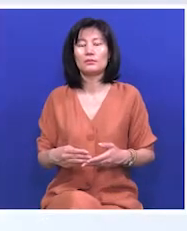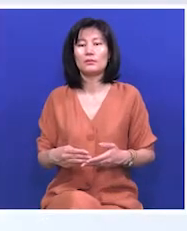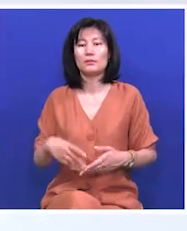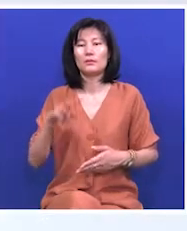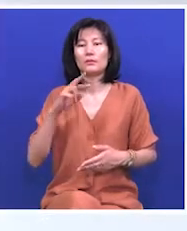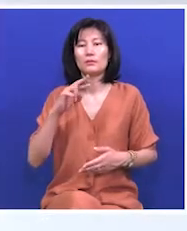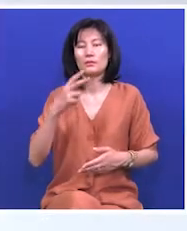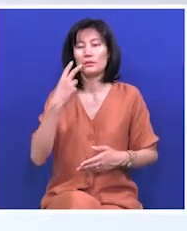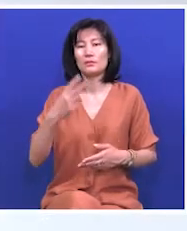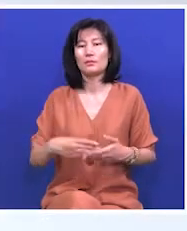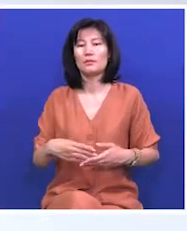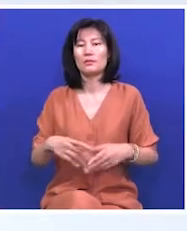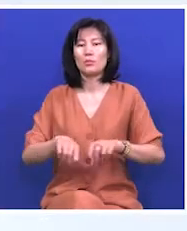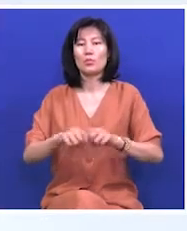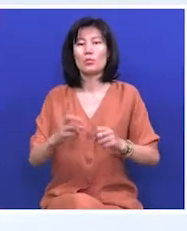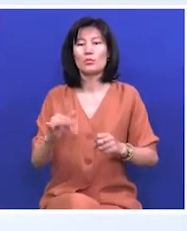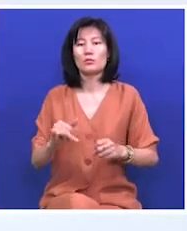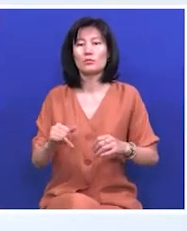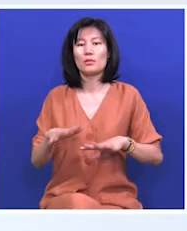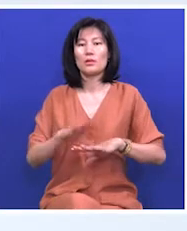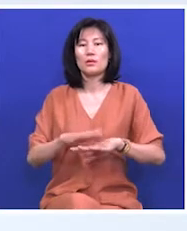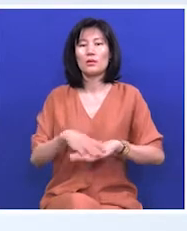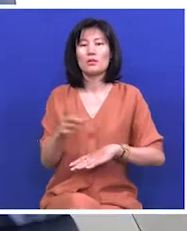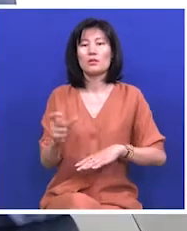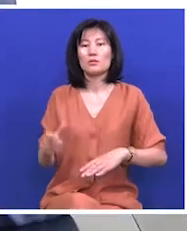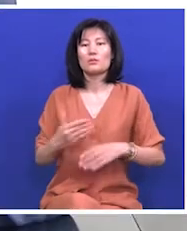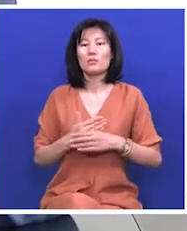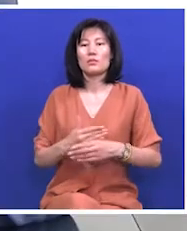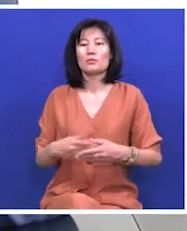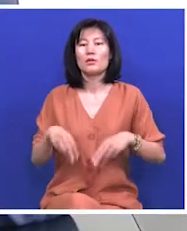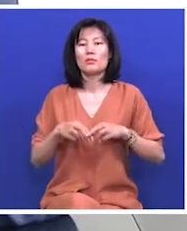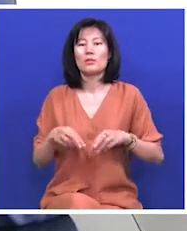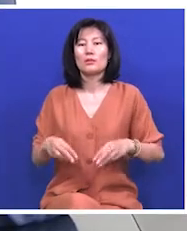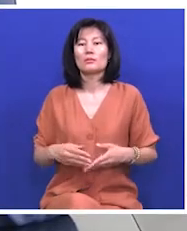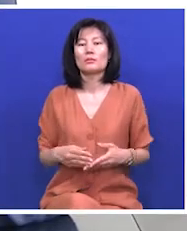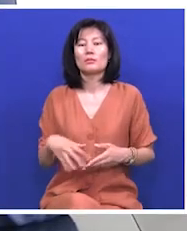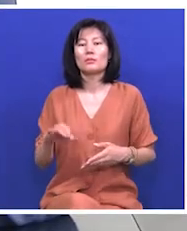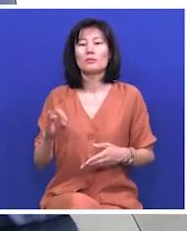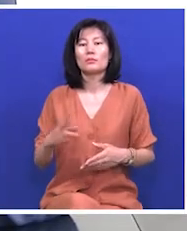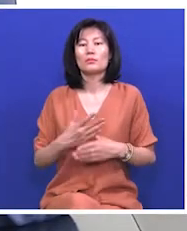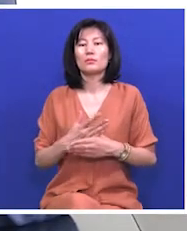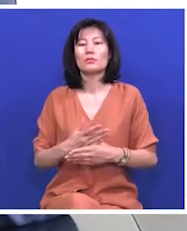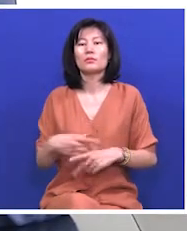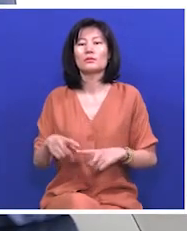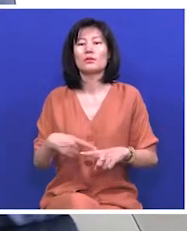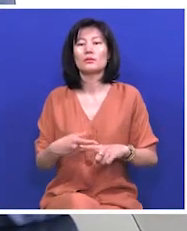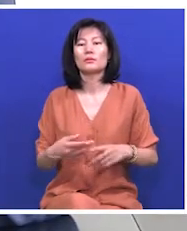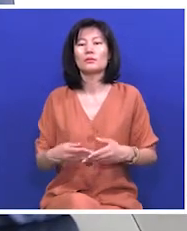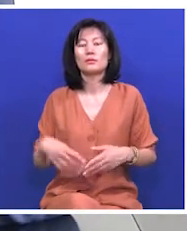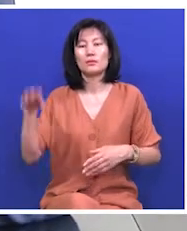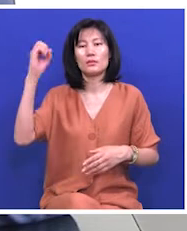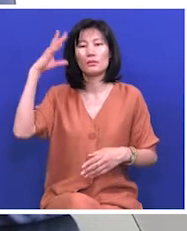осындай ақаулар байқалады. Ол жерде бізге халықтың да көмегі керек. Ол жерде біздің мемлекеттік әрине органдардың да көмегі керек